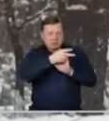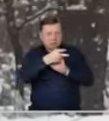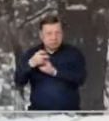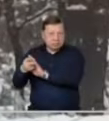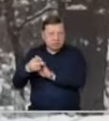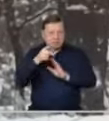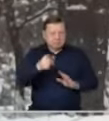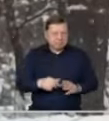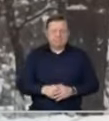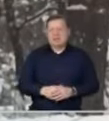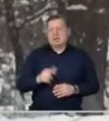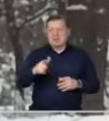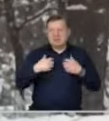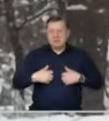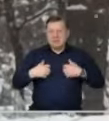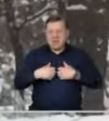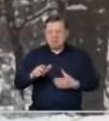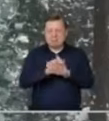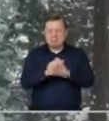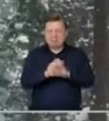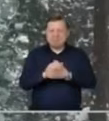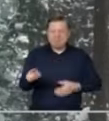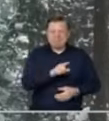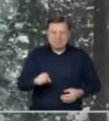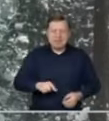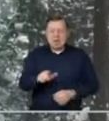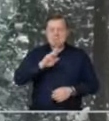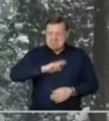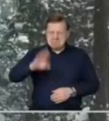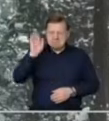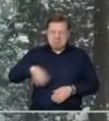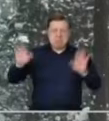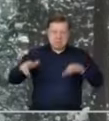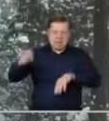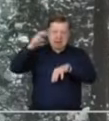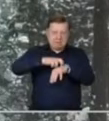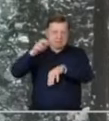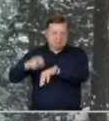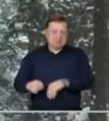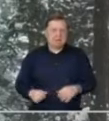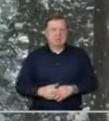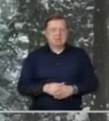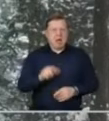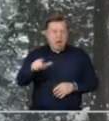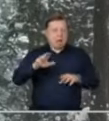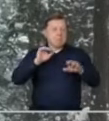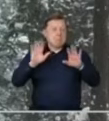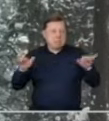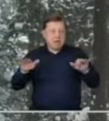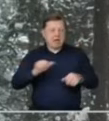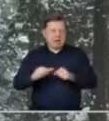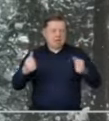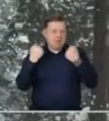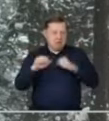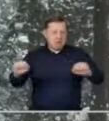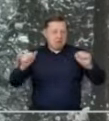zażyłości międzygatunkowej. Majestatyczny byk z godnością znosi obecność ptaków, one zaś poczynają sobie na nim całkiem śmiało. Najwyraźniej bez obaw,